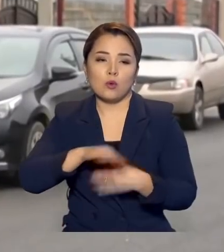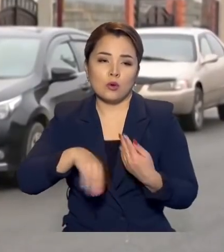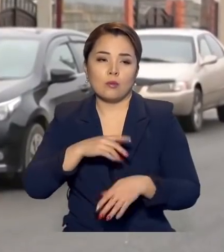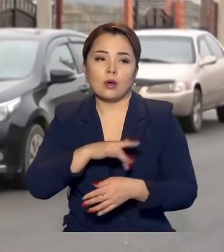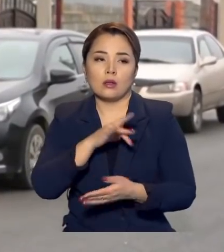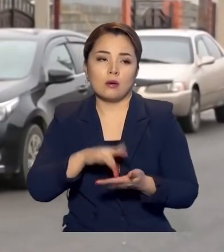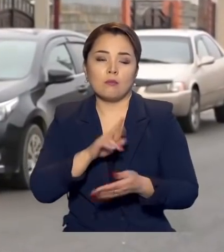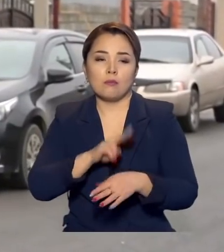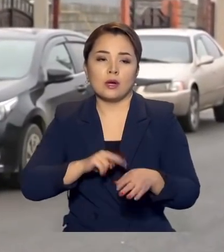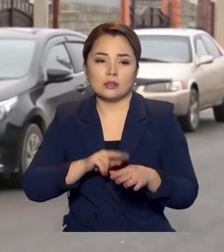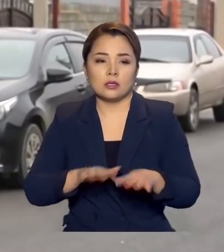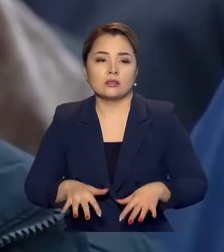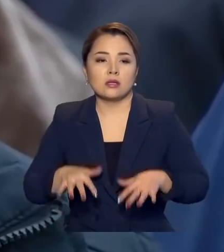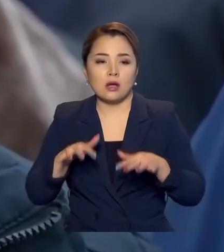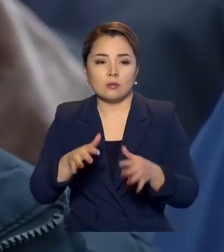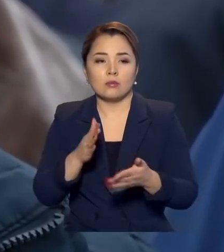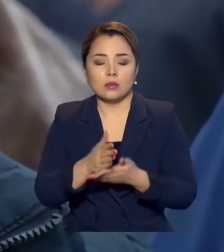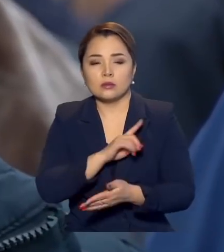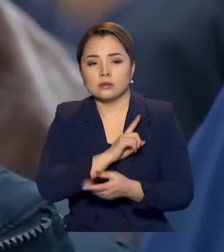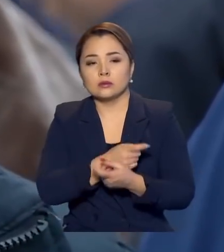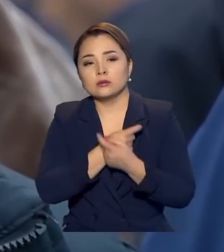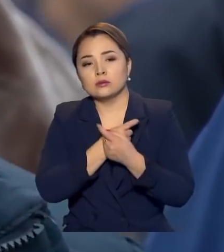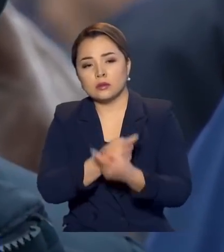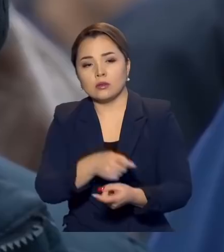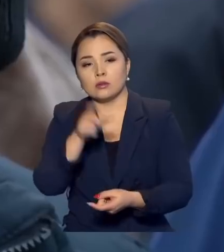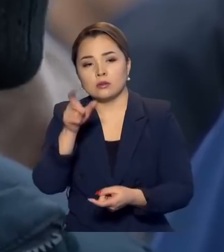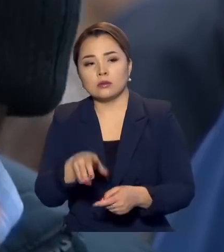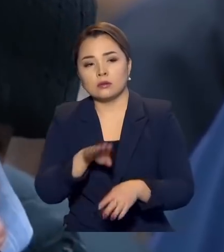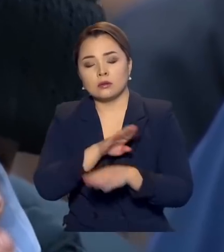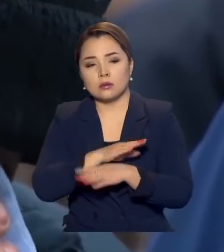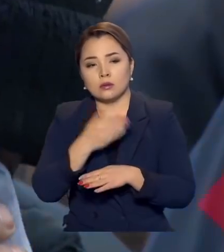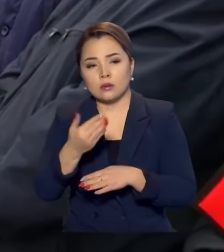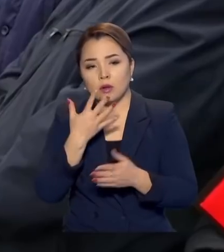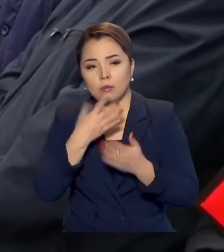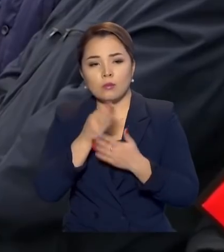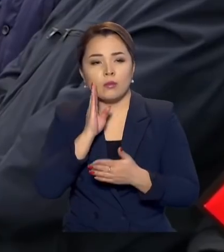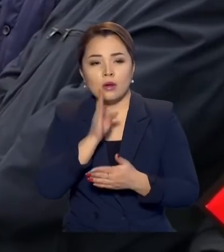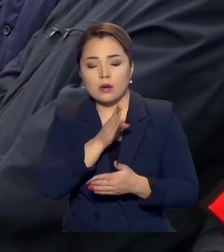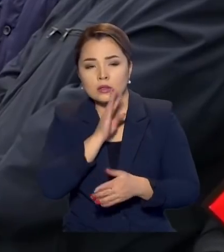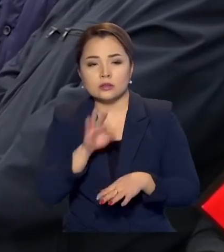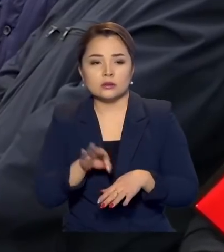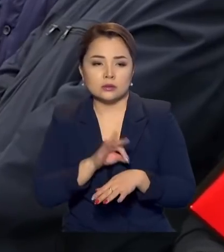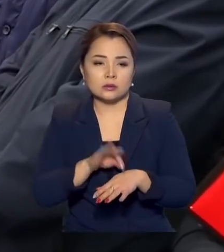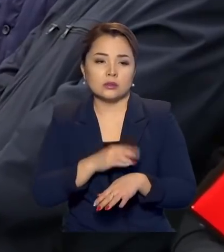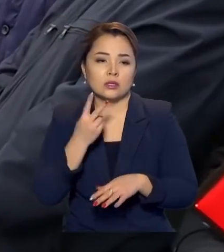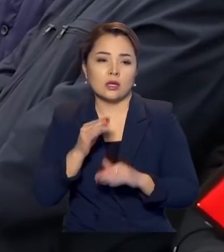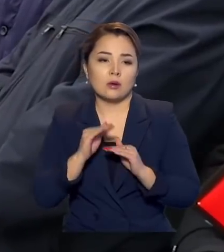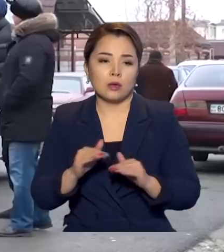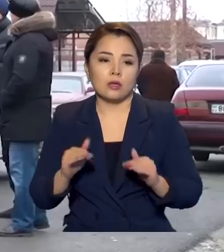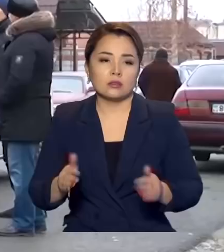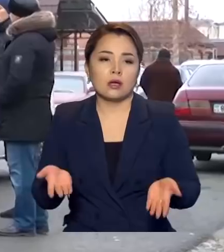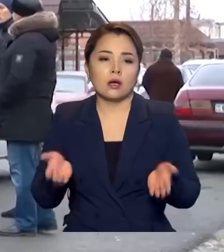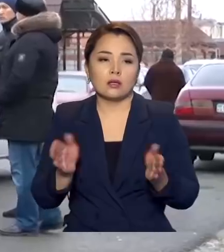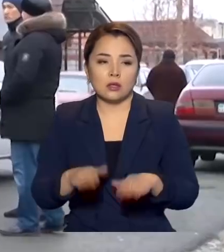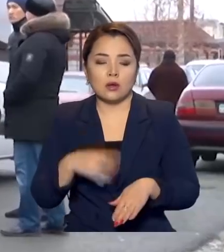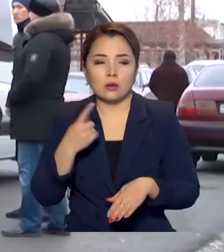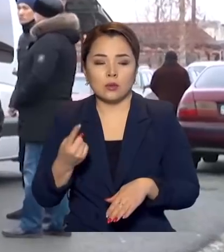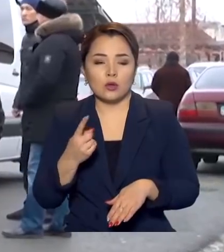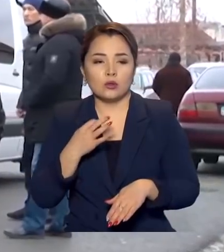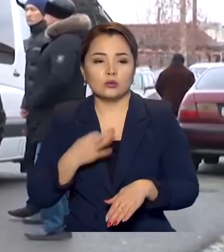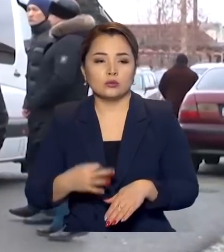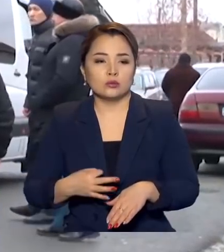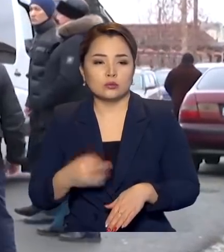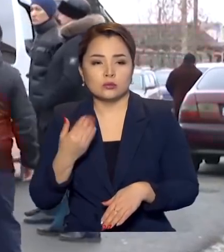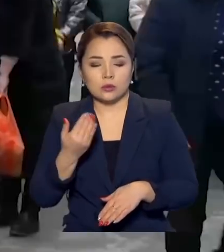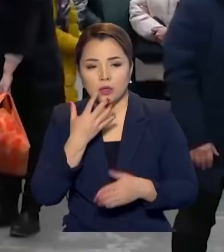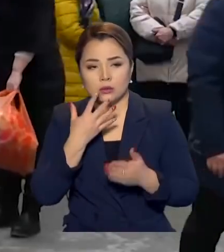полиция басқармасына шабуыл жасағанда ерлікпен қаза тапты. Марқұмның артында анасы, жары және 2 баласы қалды. Бір үйдің жалғыз ұлы